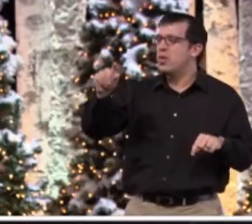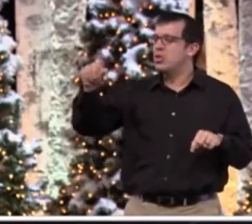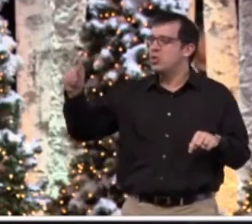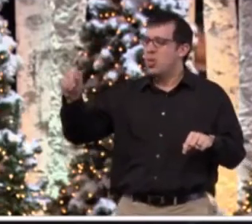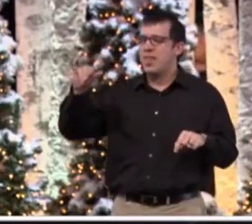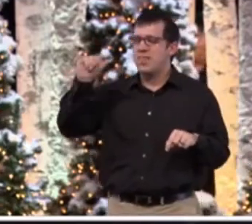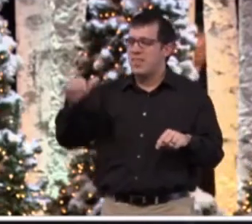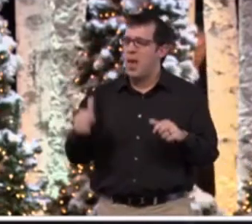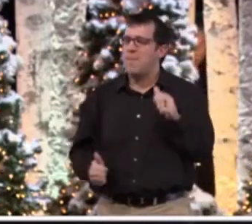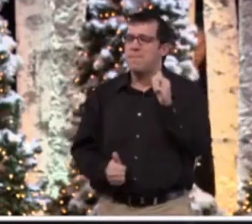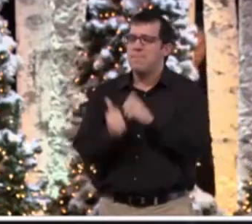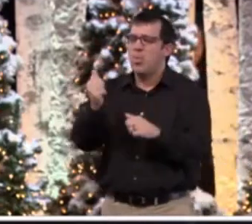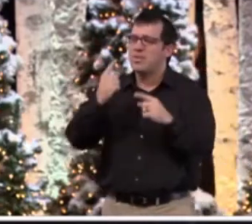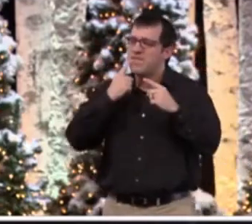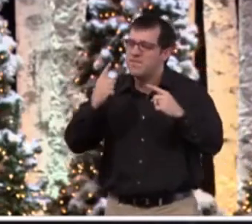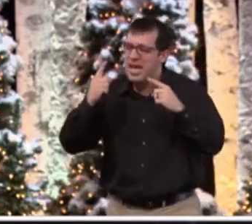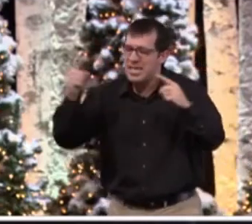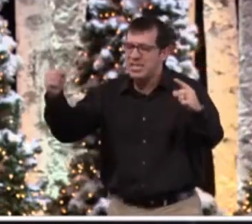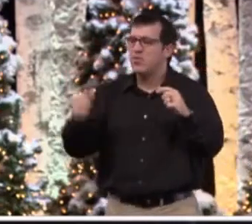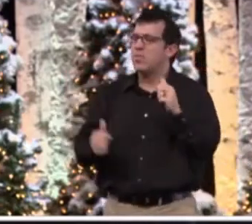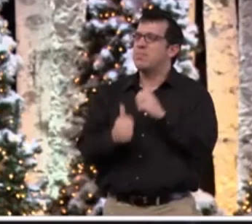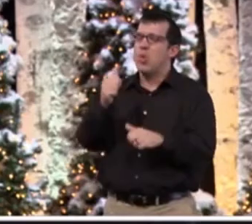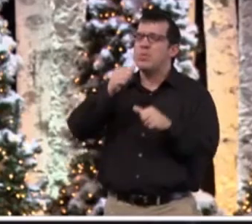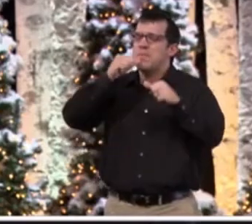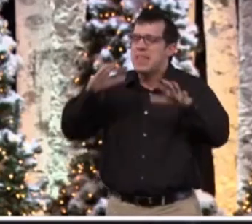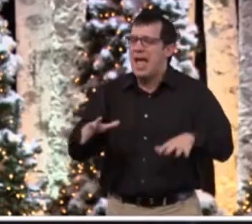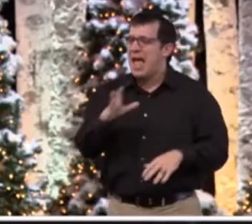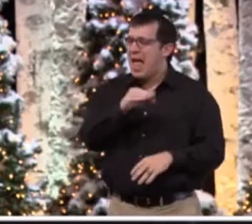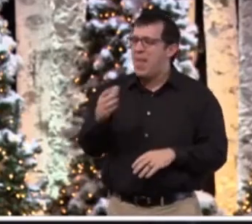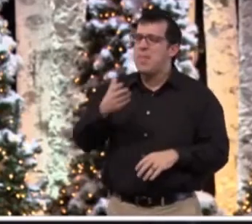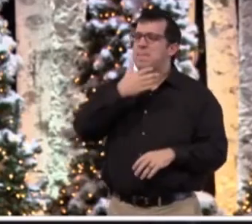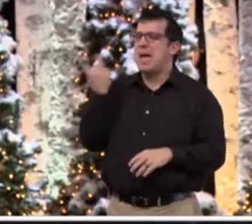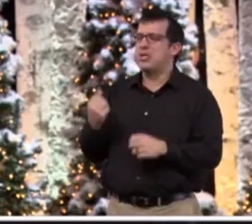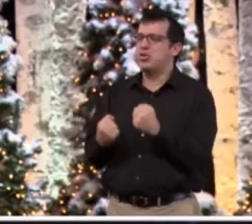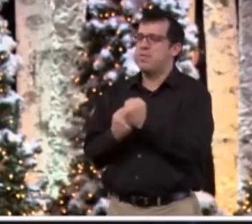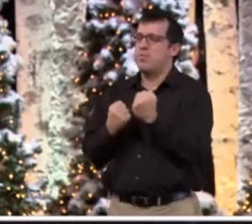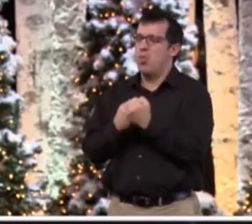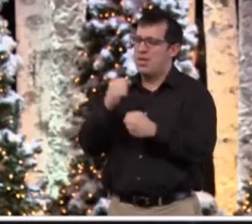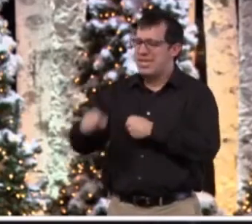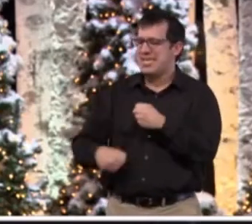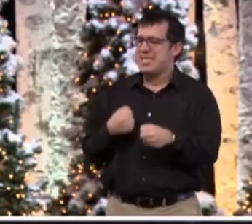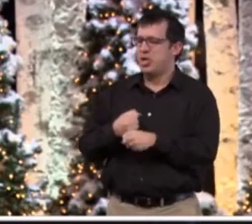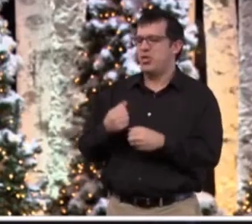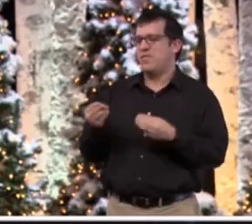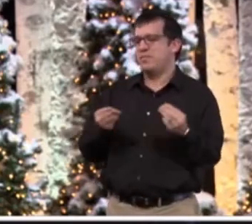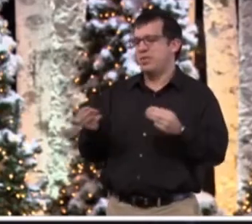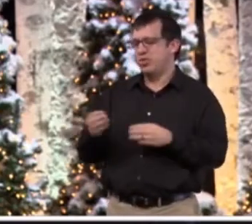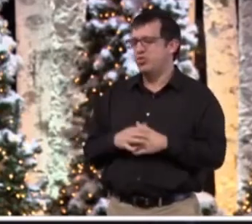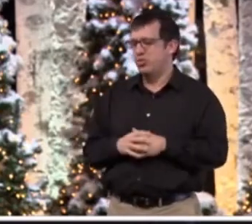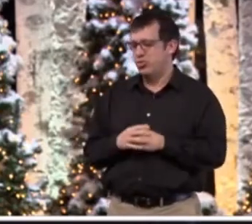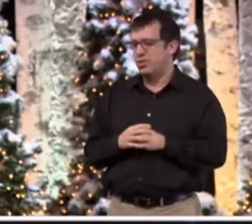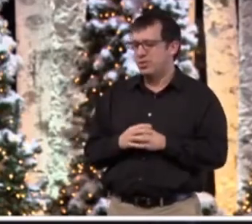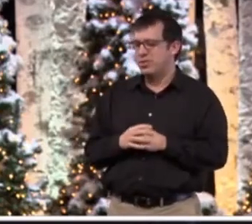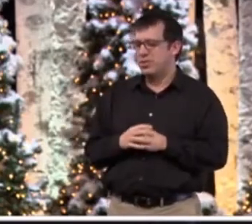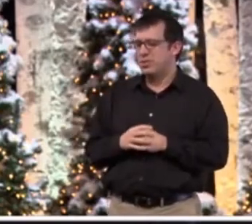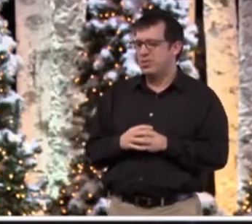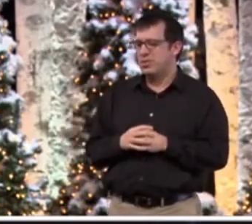बढी प्रभावकारी, सबैभन्दा आशिषित र सबैभन्दा बढी आर्थिक सहायता प्राप्त वर्ष बन्न सकोस्।